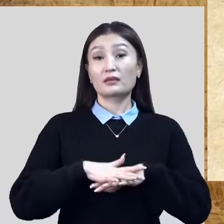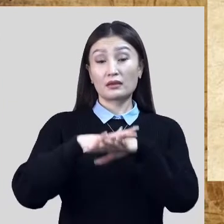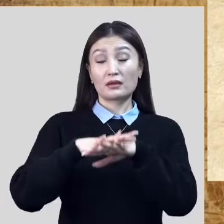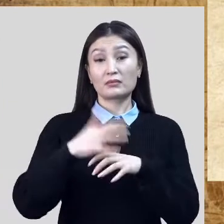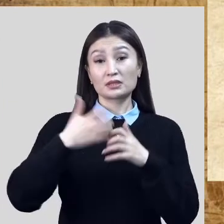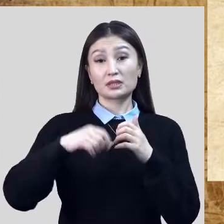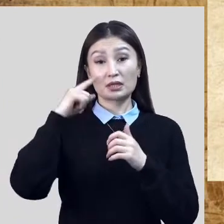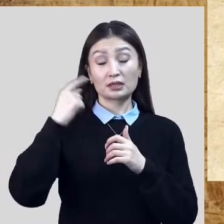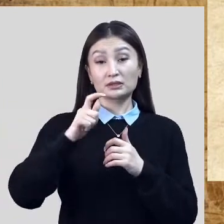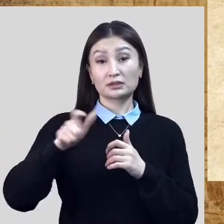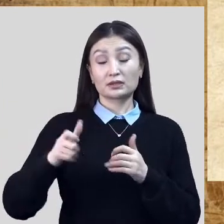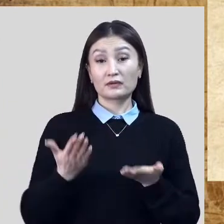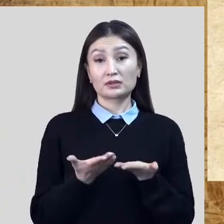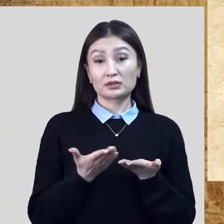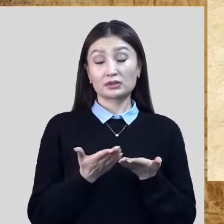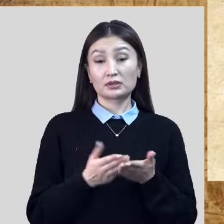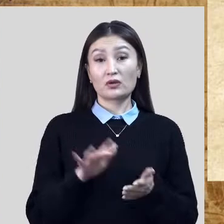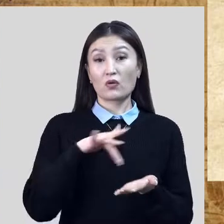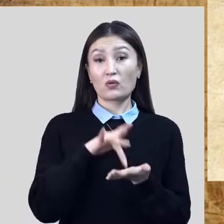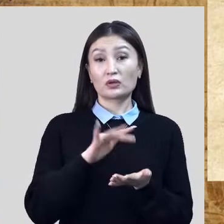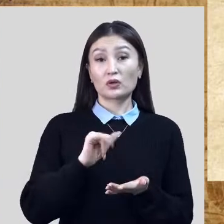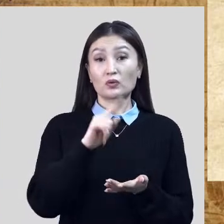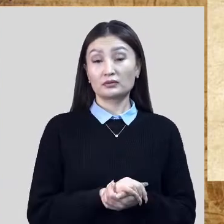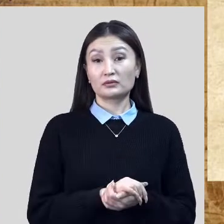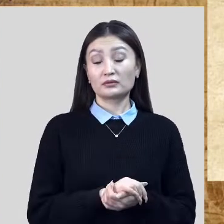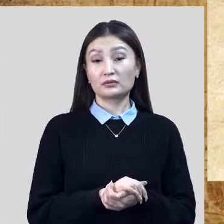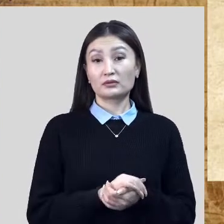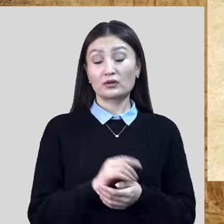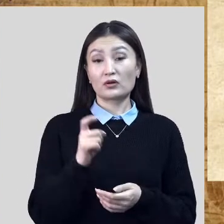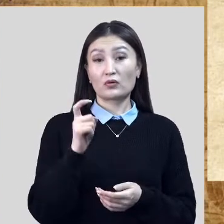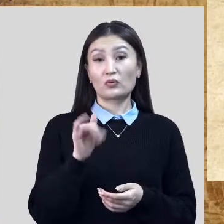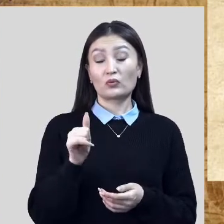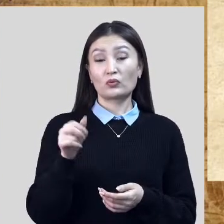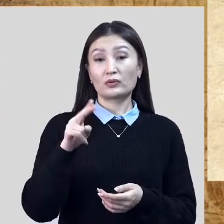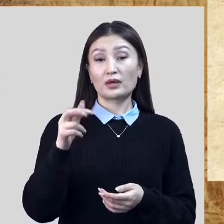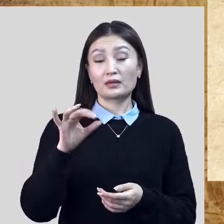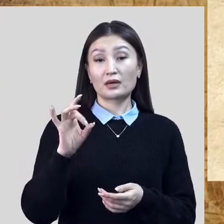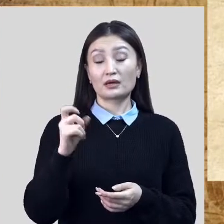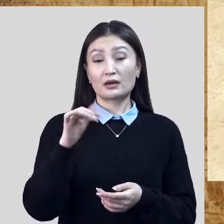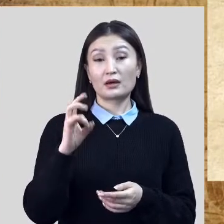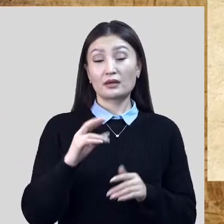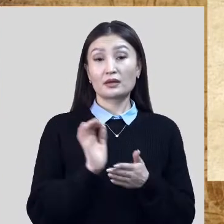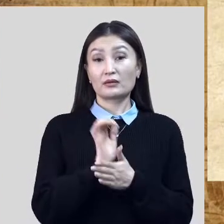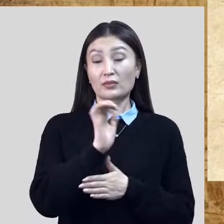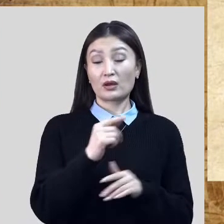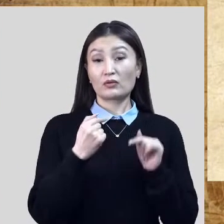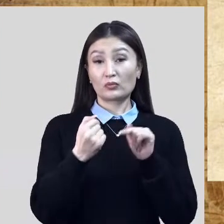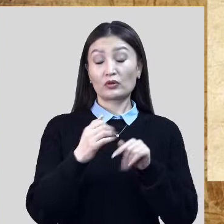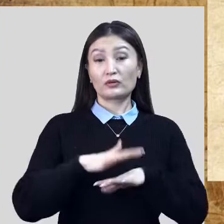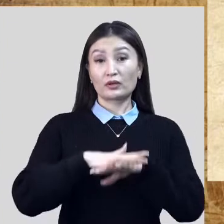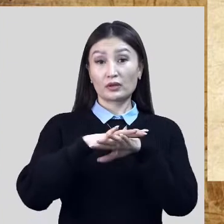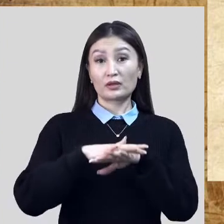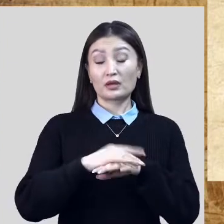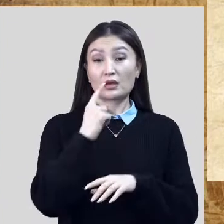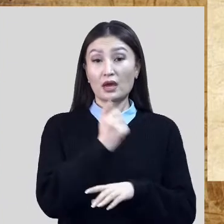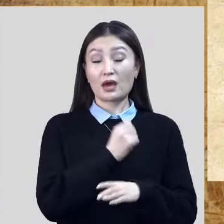кыргызов, населявших окрестности города Узгена. Худаяр-хан направил против восставших карательный